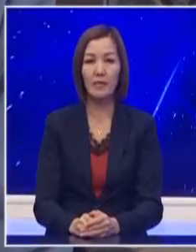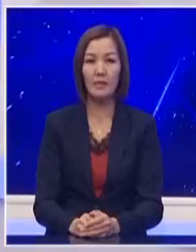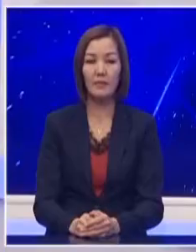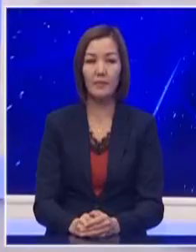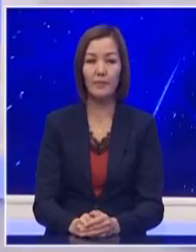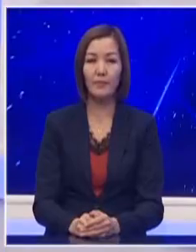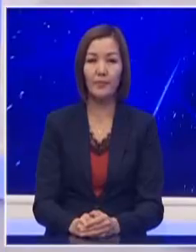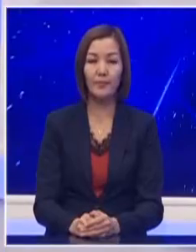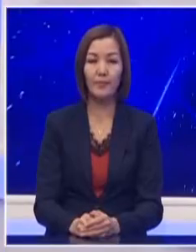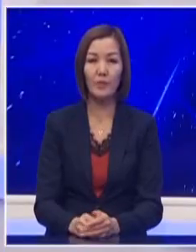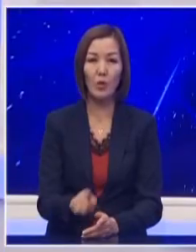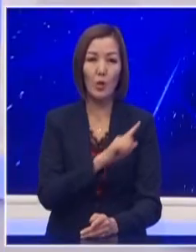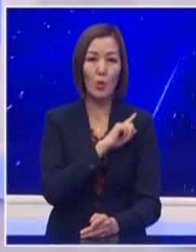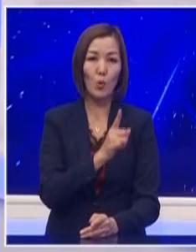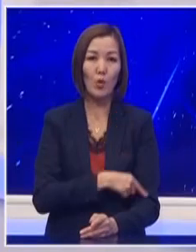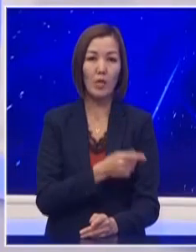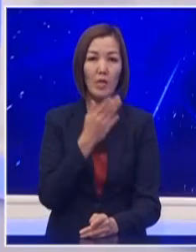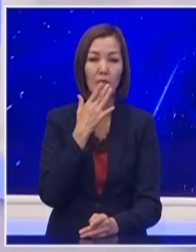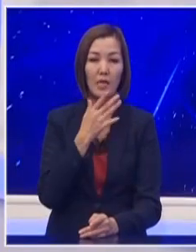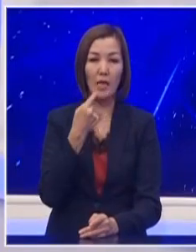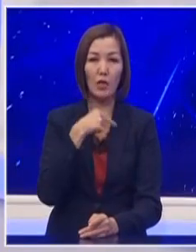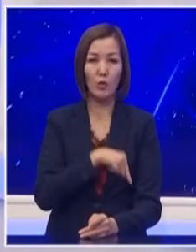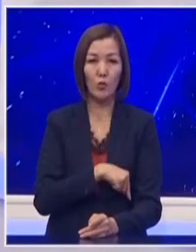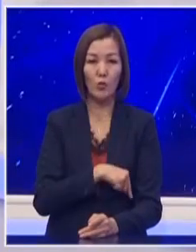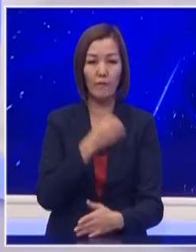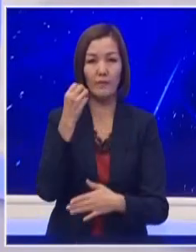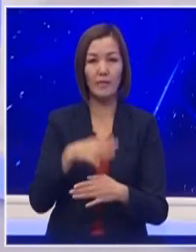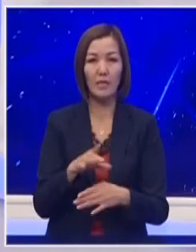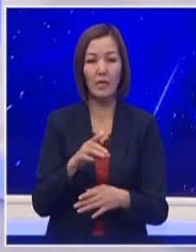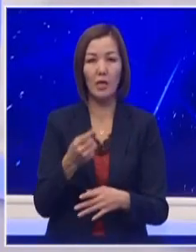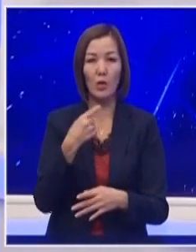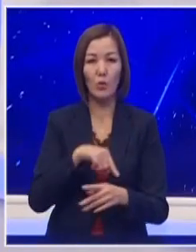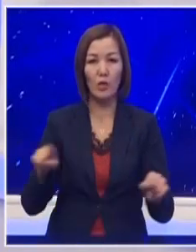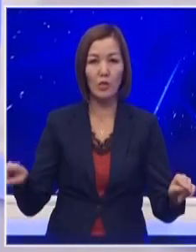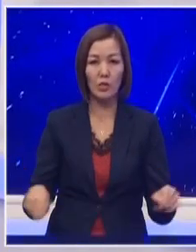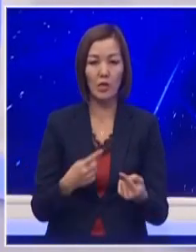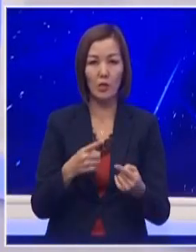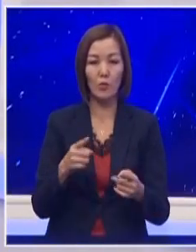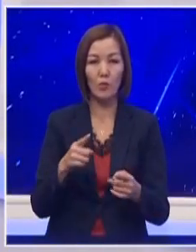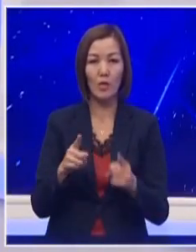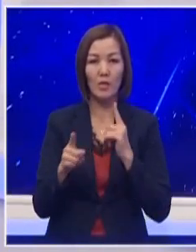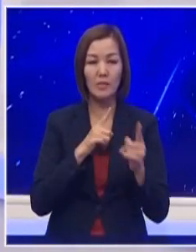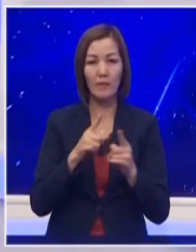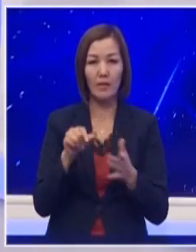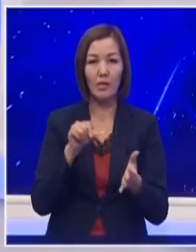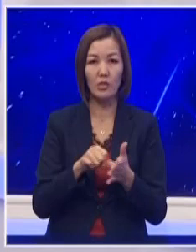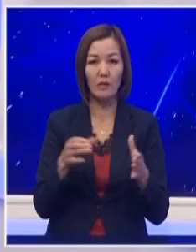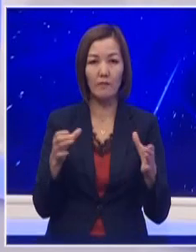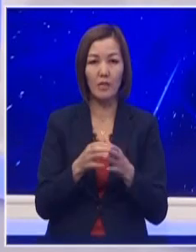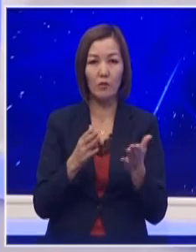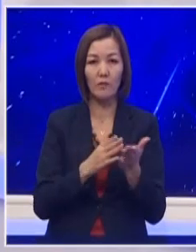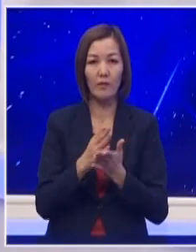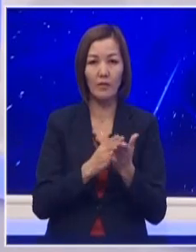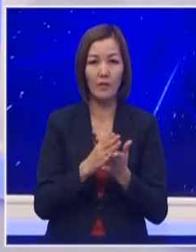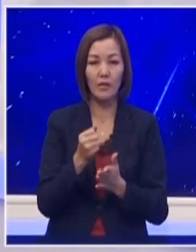Жетысу укрепляя национальный дух в центре рухани женгу состоялось собрание членов союзов Ветеранов группы